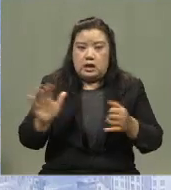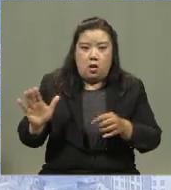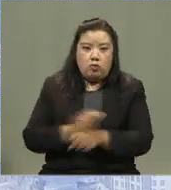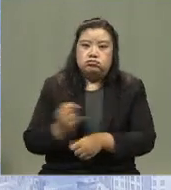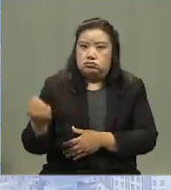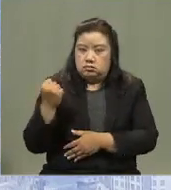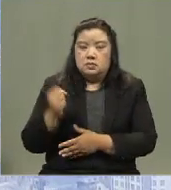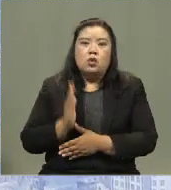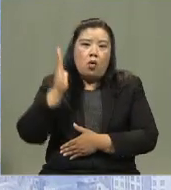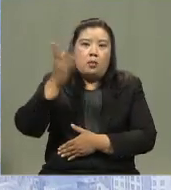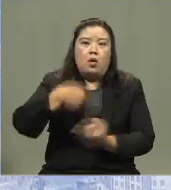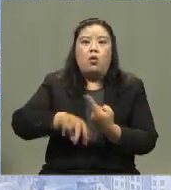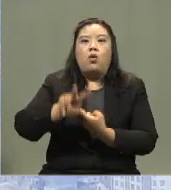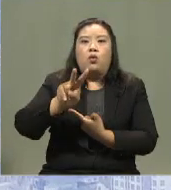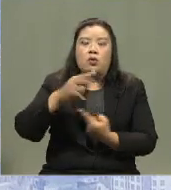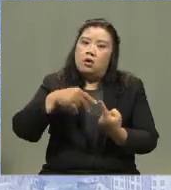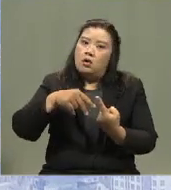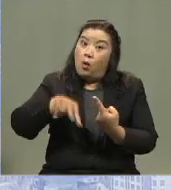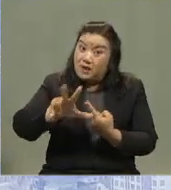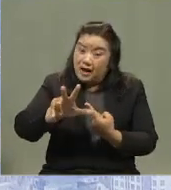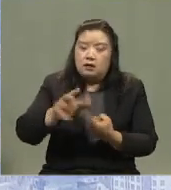วันถ้าเราทำได้อย่างดีระยะที่ 3ที่มีกิจการร้านค้ารออยู่จำนวนมาก